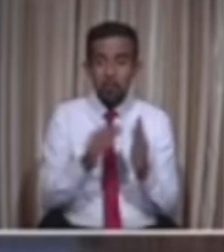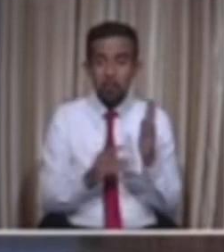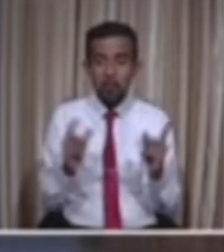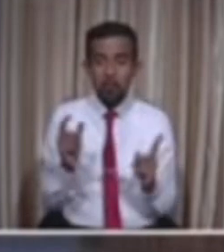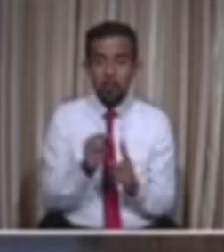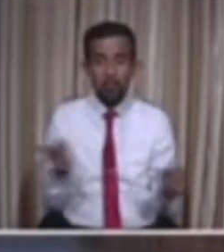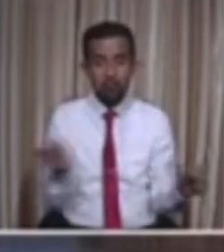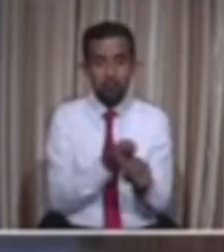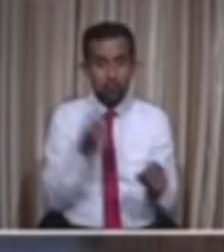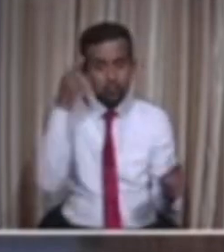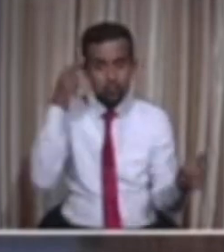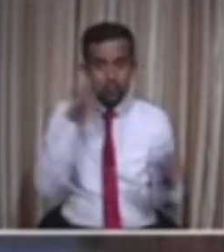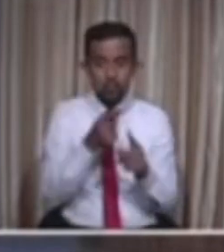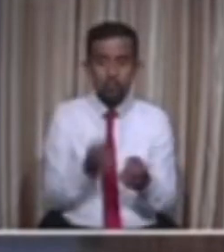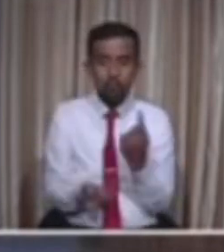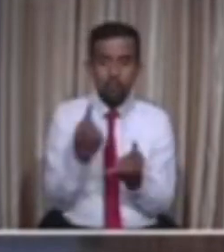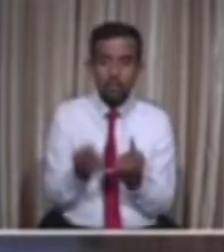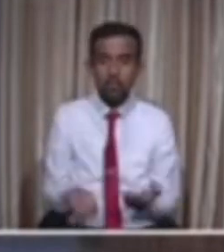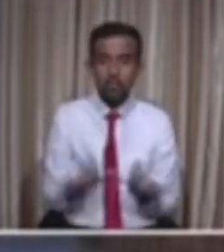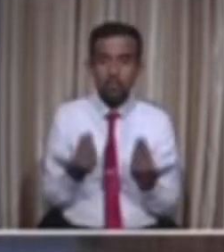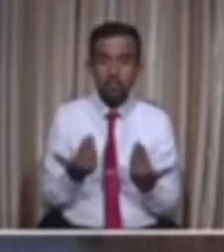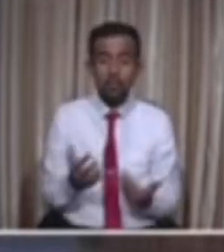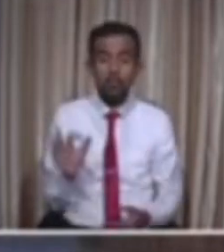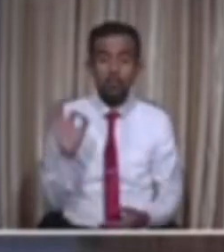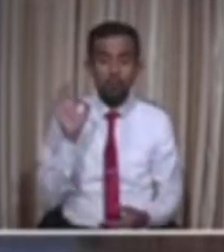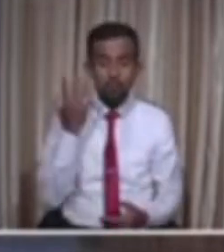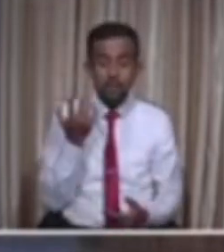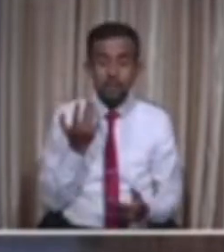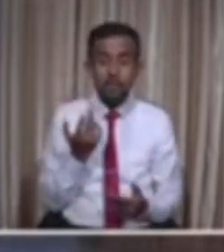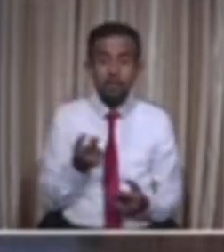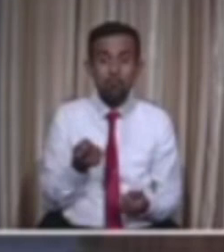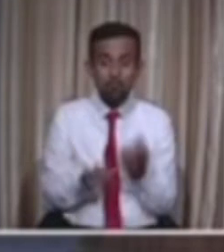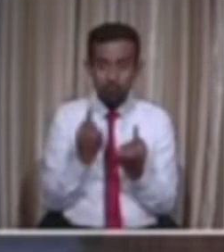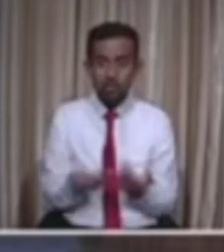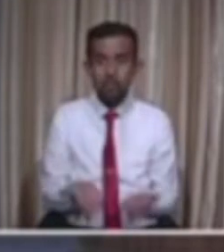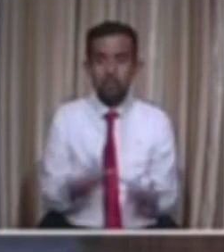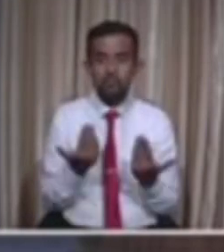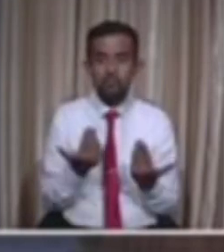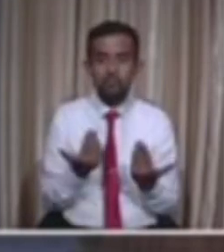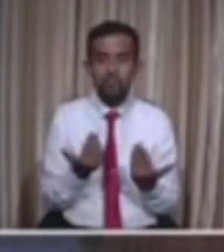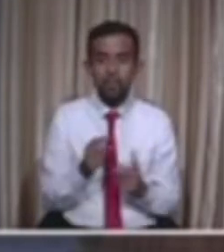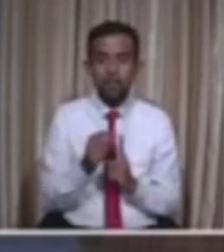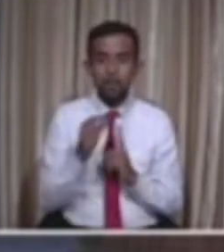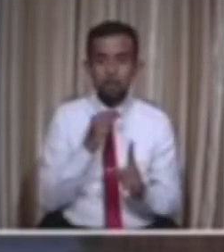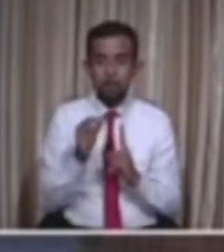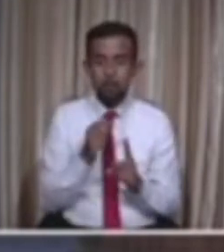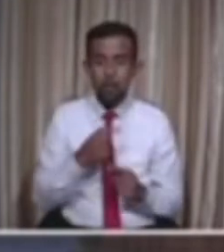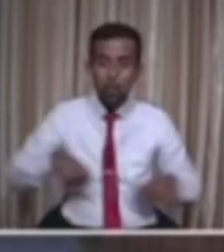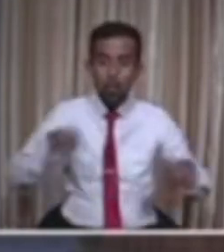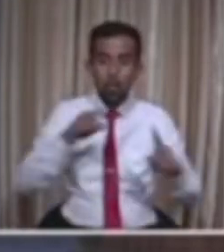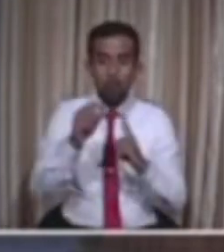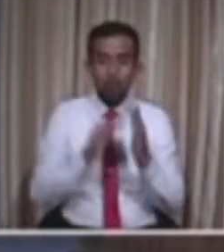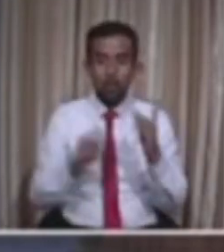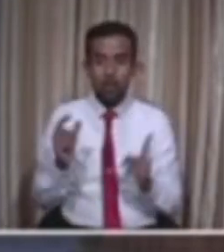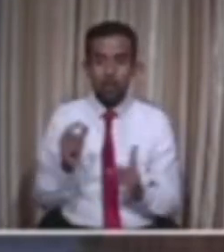මේ ඝාතනය සම්බන්ධයෙන් විභාගයක් කරන්න ස්පෙෂල් ට්‍රයල් ඇඩ්වයි එකක් දාන්න ඒ නිසා මම ඒකම මේ පාර්ලිමේන්තුවේ ඉන්න සිළුම් පාර්ලිමේන්තු